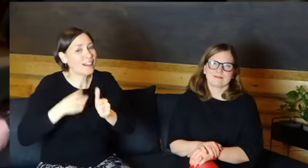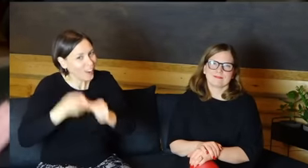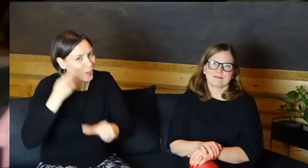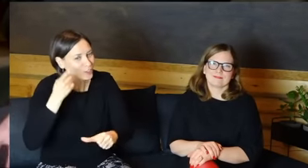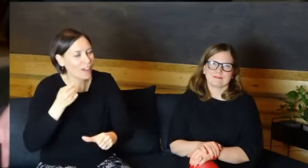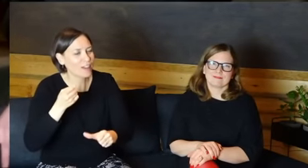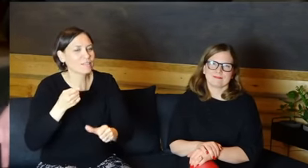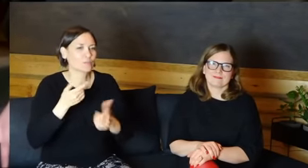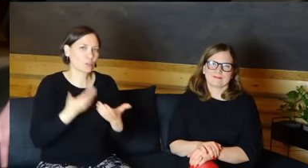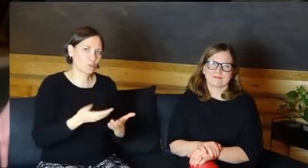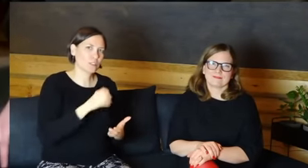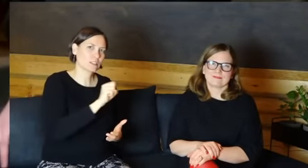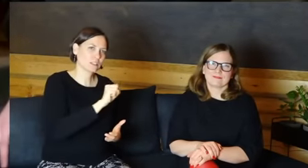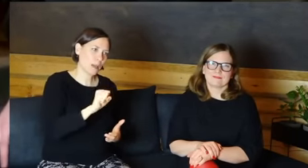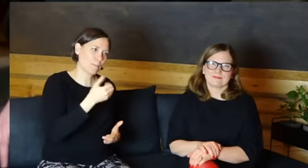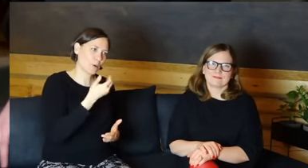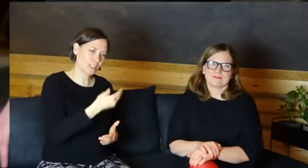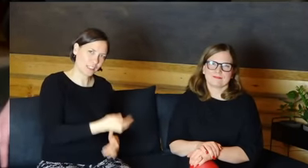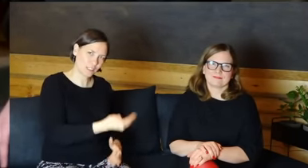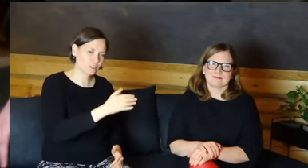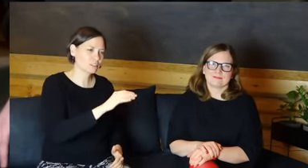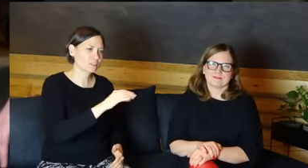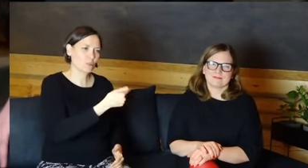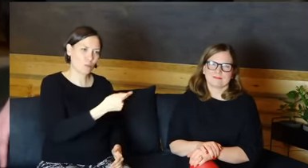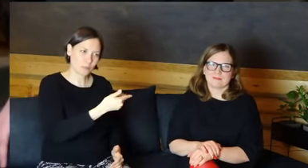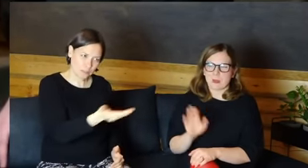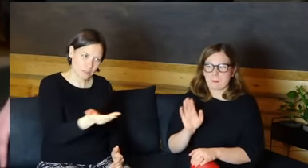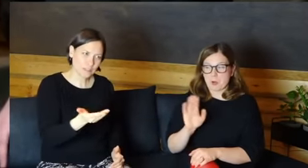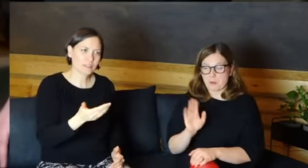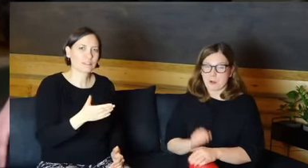sinne. Kiitoksia. No niin, moi moi.